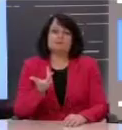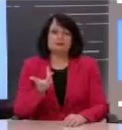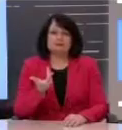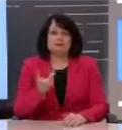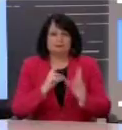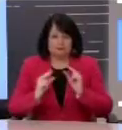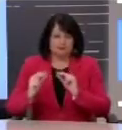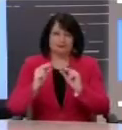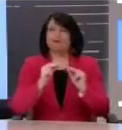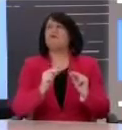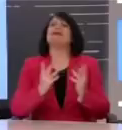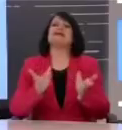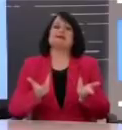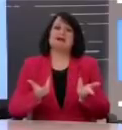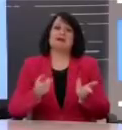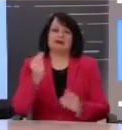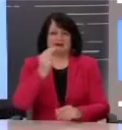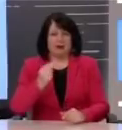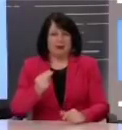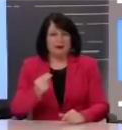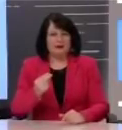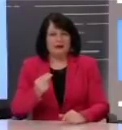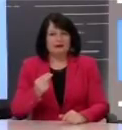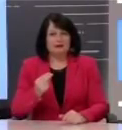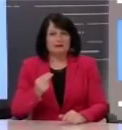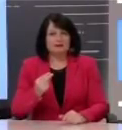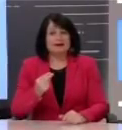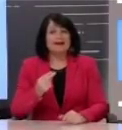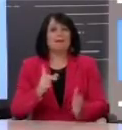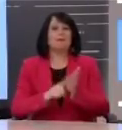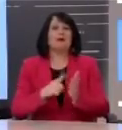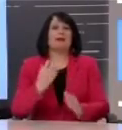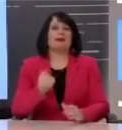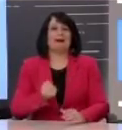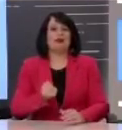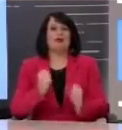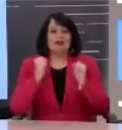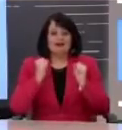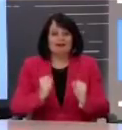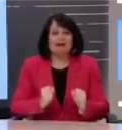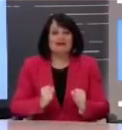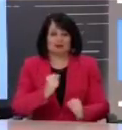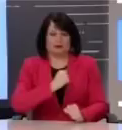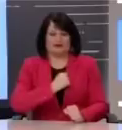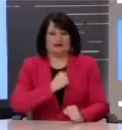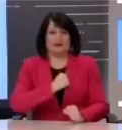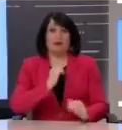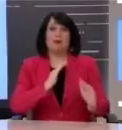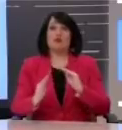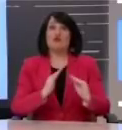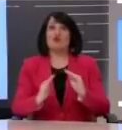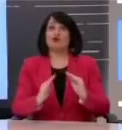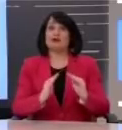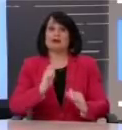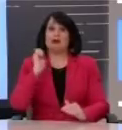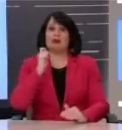όταν συζητάμε σε αυτή την αίθουσα για τα θέματα αυτά είναι να έχουμε ως βασική αρχή την υπεράσπιση των